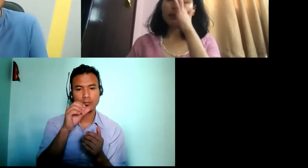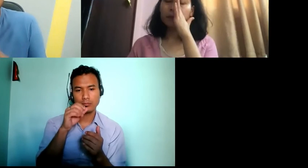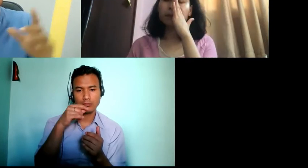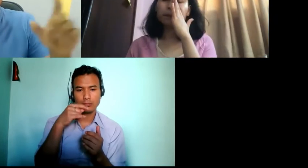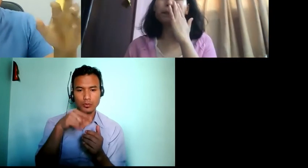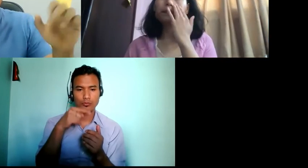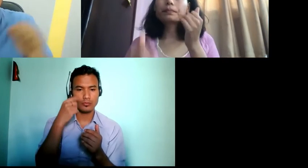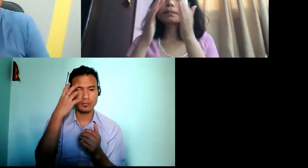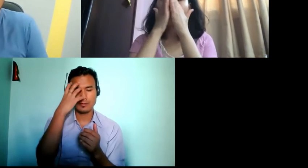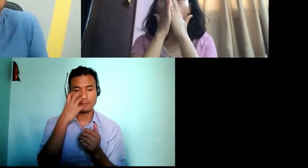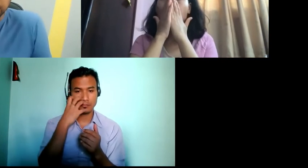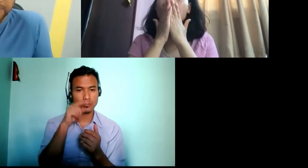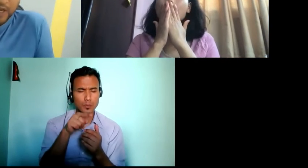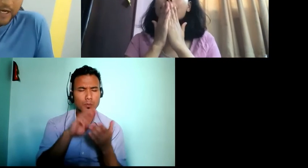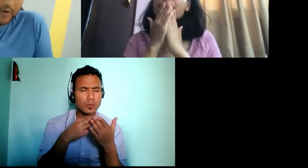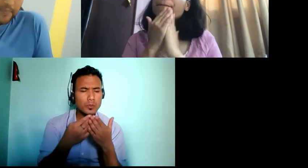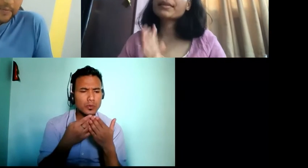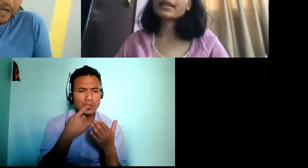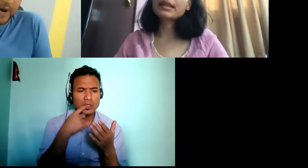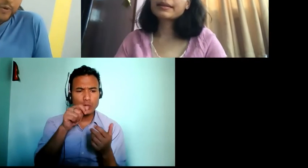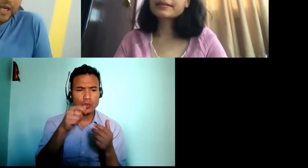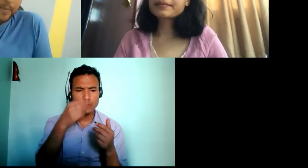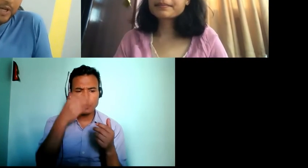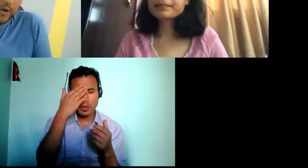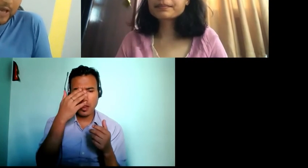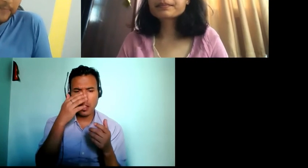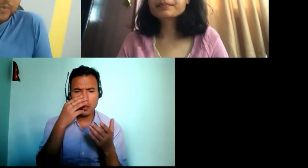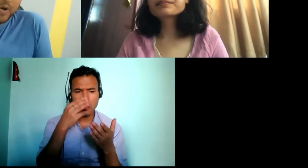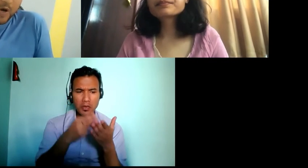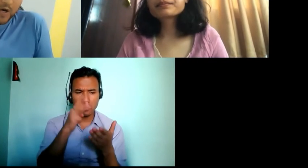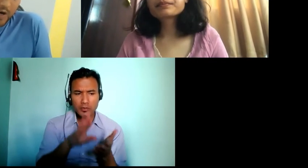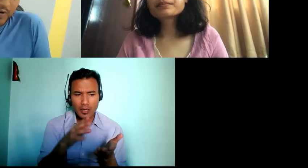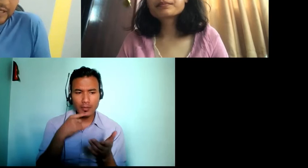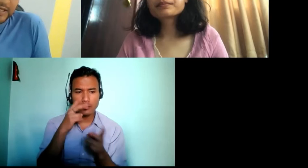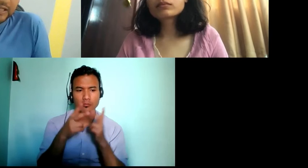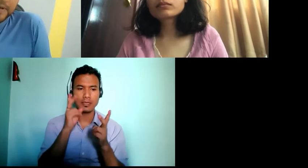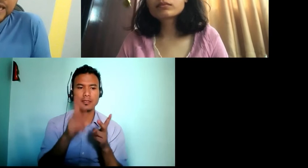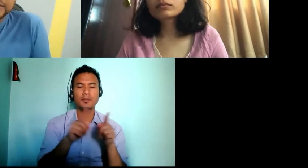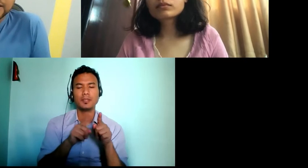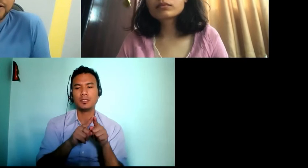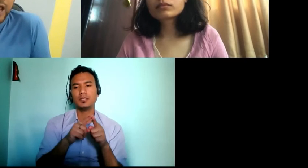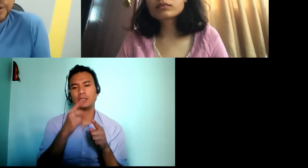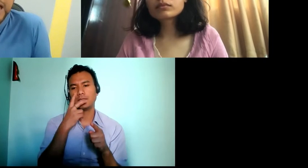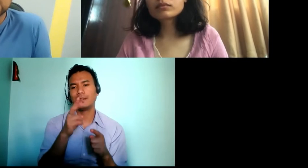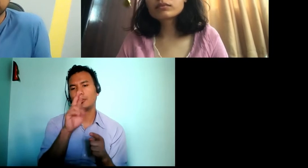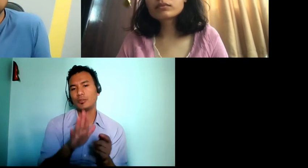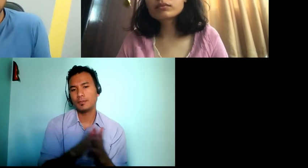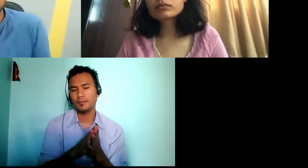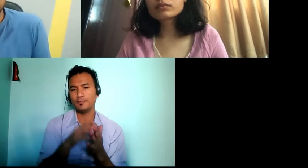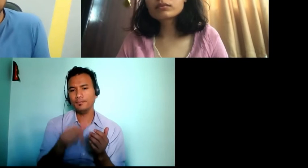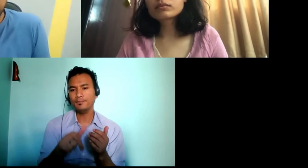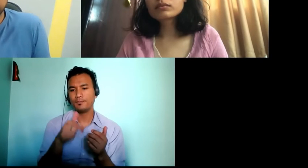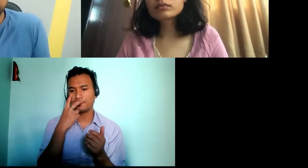भयो क्या. एउटा त्यो सेलेक्टिभ एउटा हेर्ने एउटा पनि मैले पाटो देखेँ मैले एउटा. अनि अर्को एउटा चाहिँ के त भन्दाखेरि चाहिँ हामी आजको